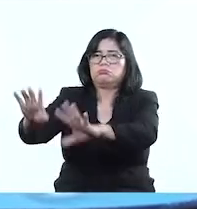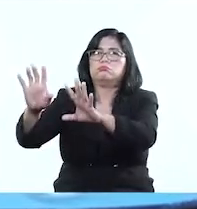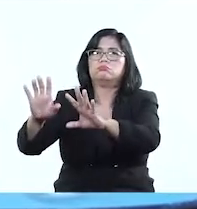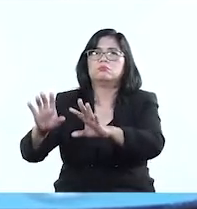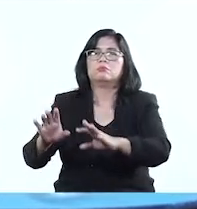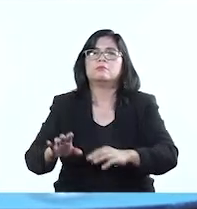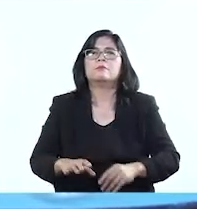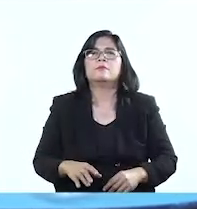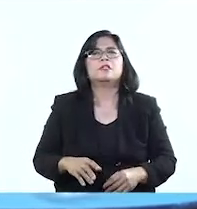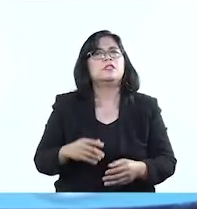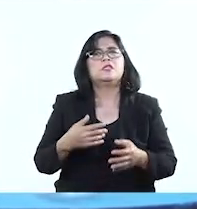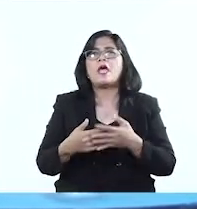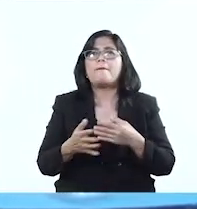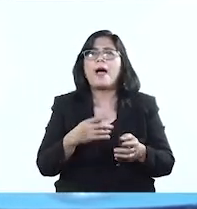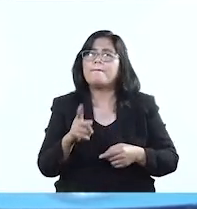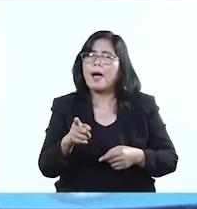Hai Tapi sebaliknya